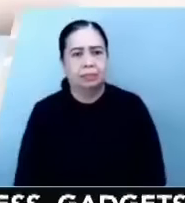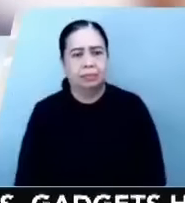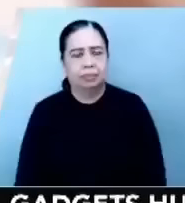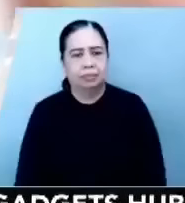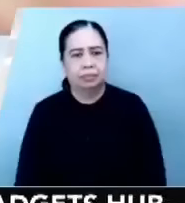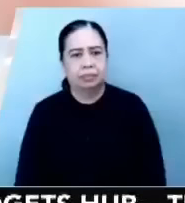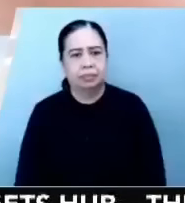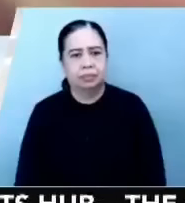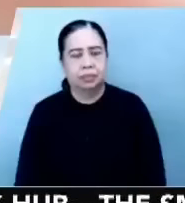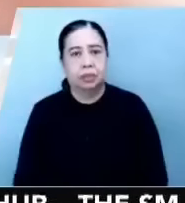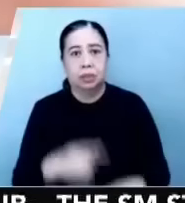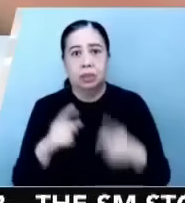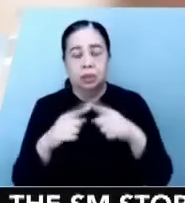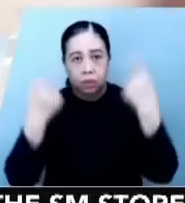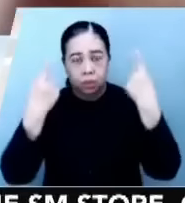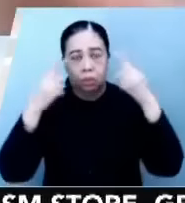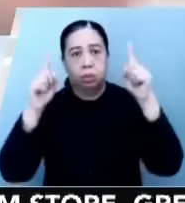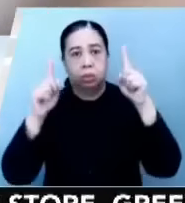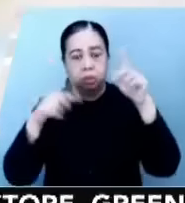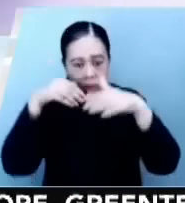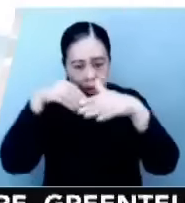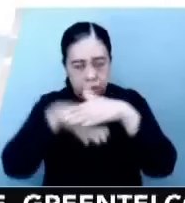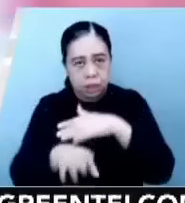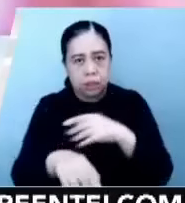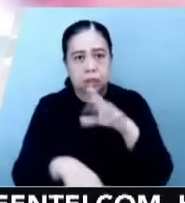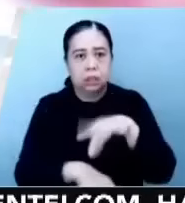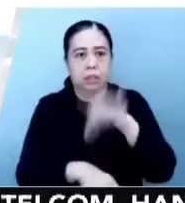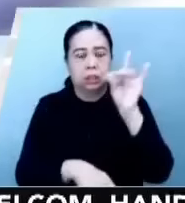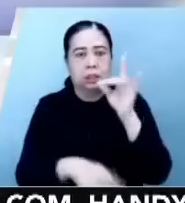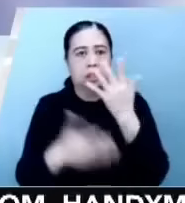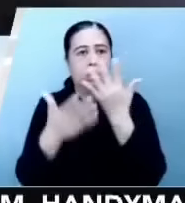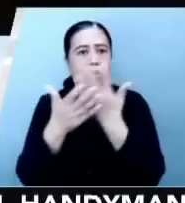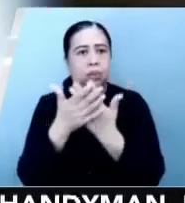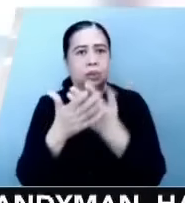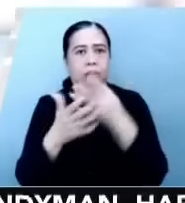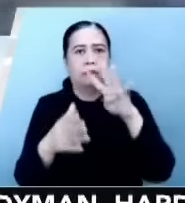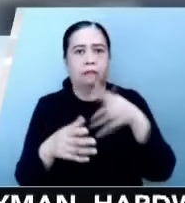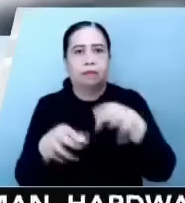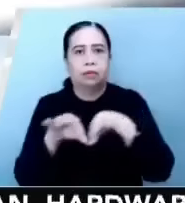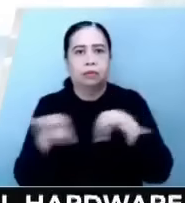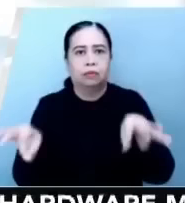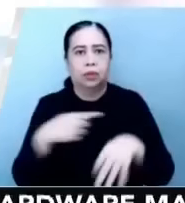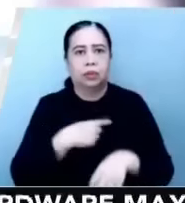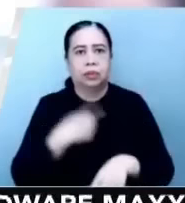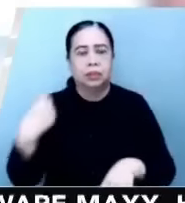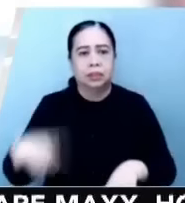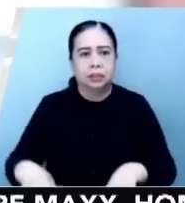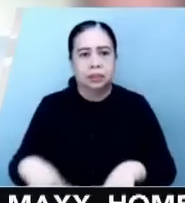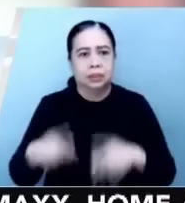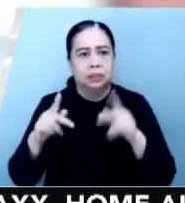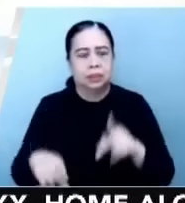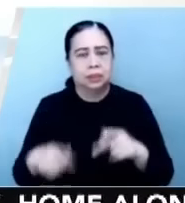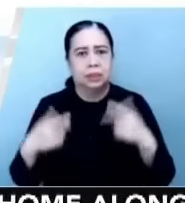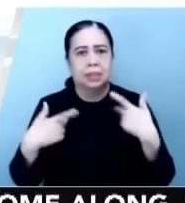At nang sa wakas ay mapasok, natagpo ang nakakulong sa ika-apat na palapag ang isang Chinese national na may mga